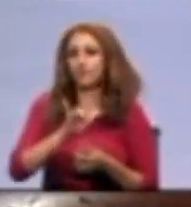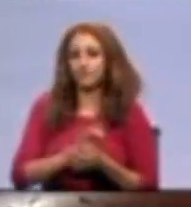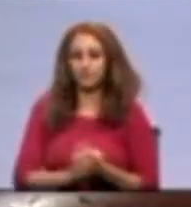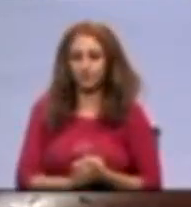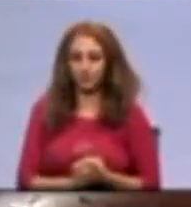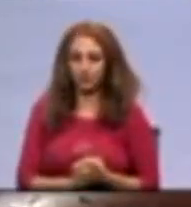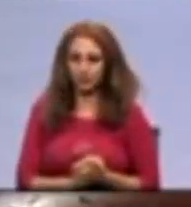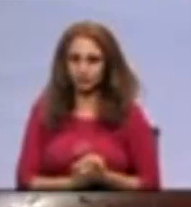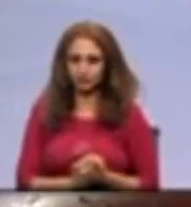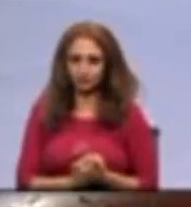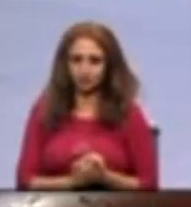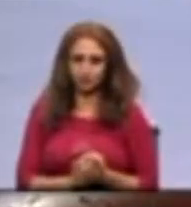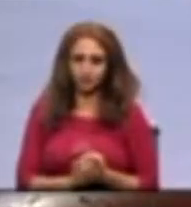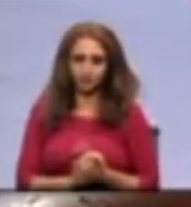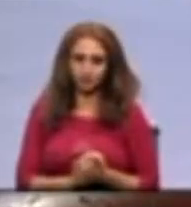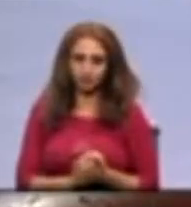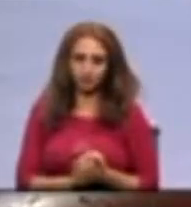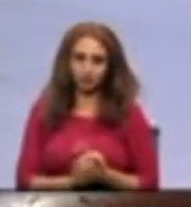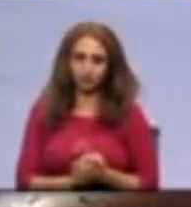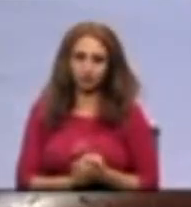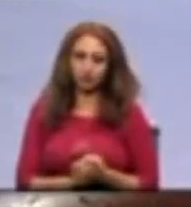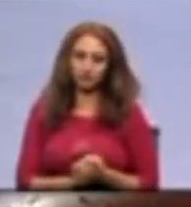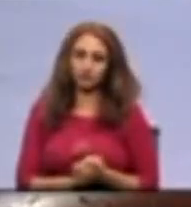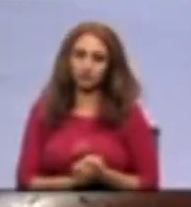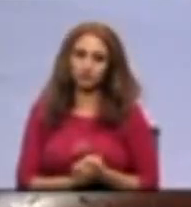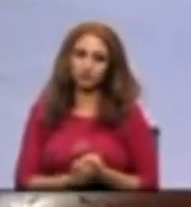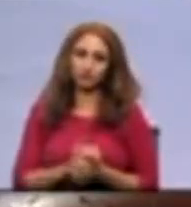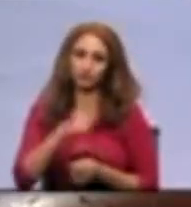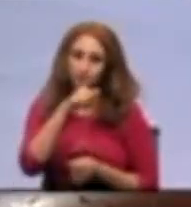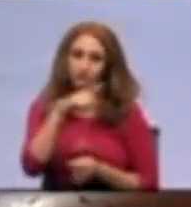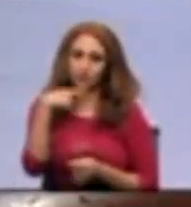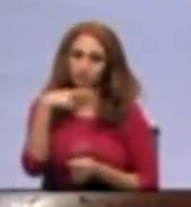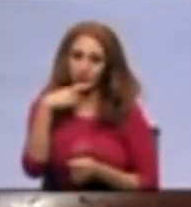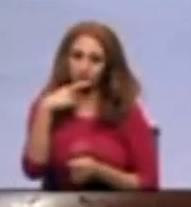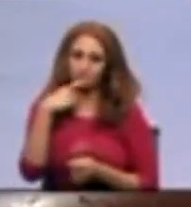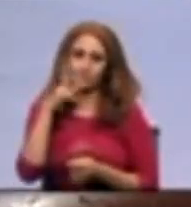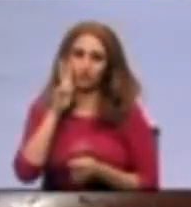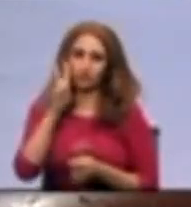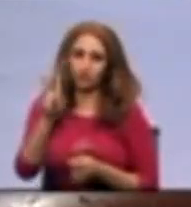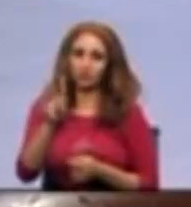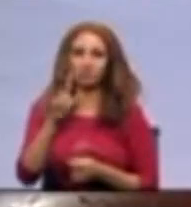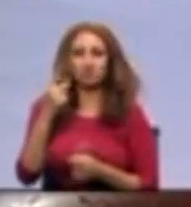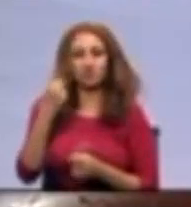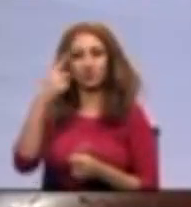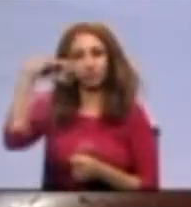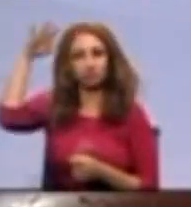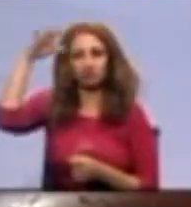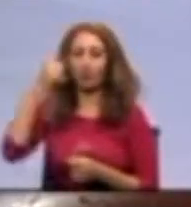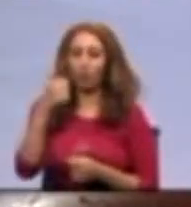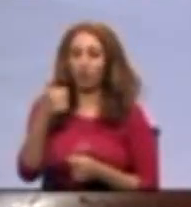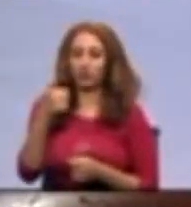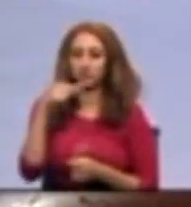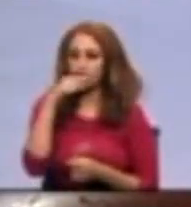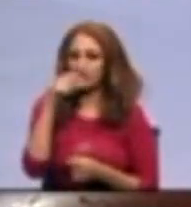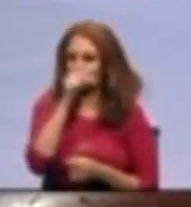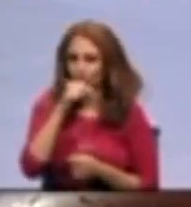لحالها. بس أنا بالنسبة لإلي هي آيكون، وهي حدا لا يتكرر، وهي